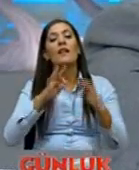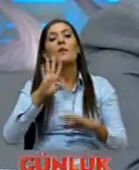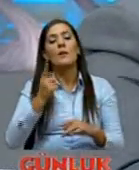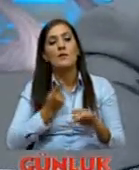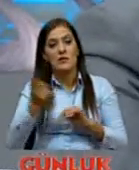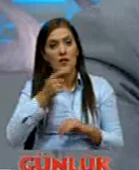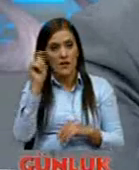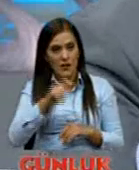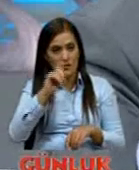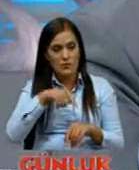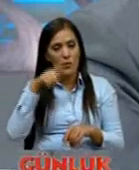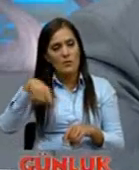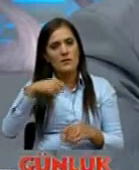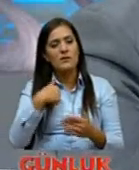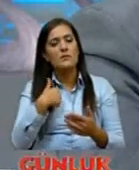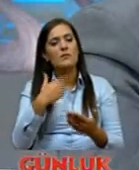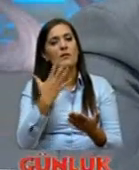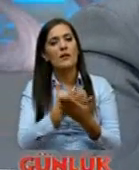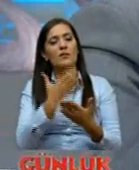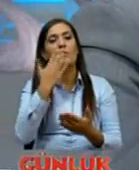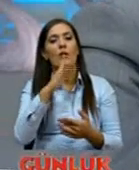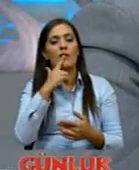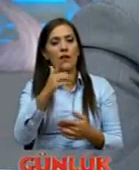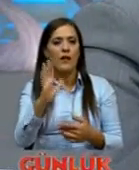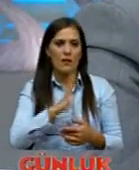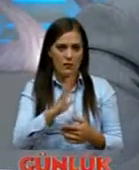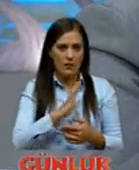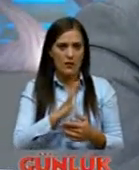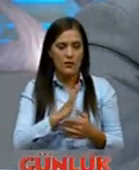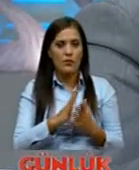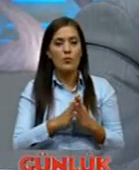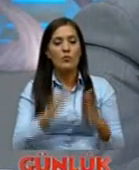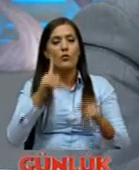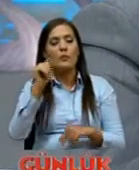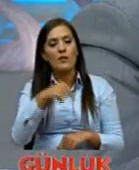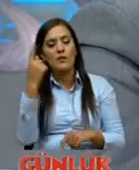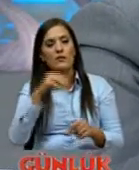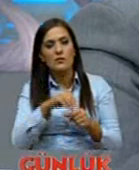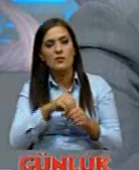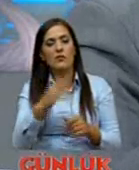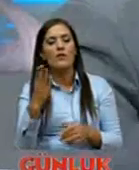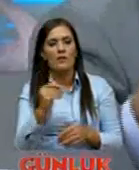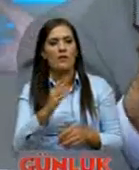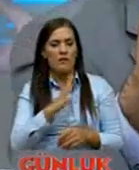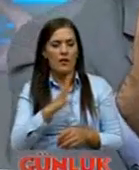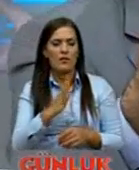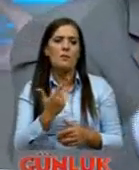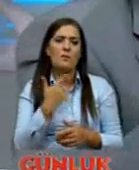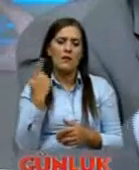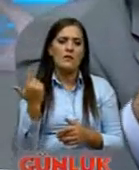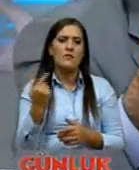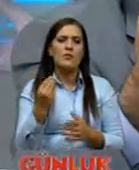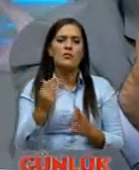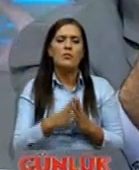şikayet ettiğinizde o bizim kayıtlarımızda yok denilen de var. Hı. Peki, büyük bir çoğunluk da var. Kayıt dışı bunları, değil mi? Evet. Maalesef.